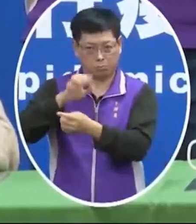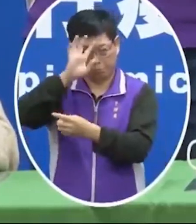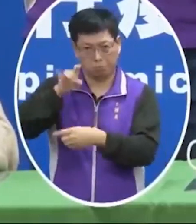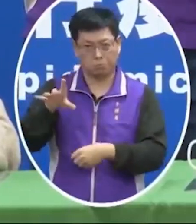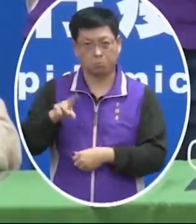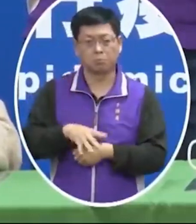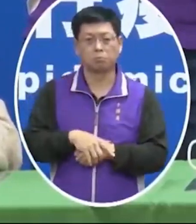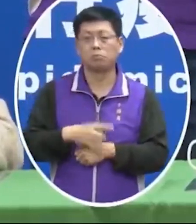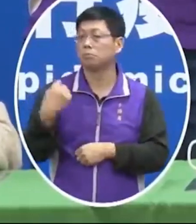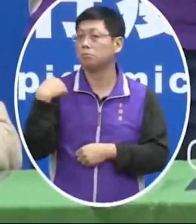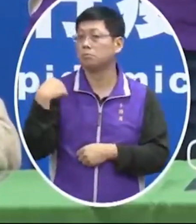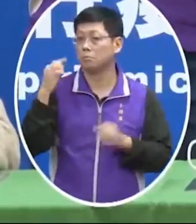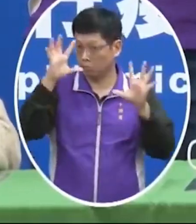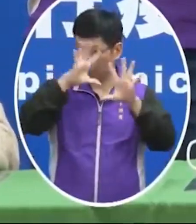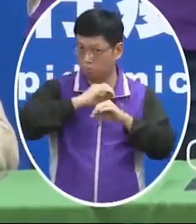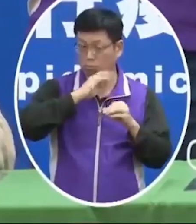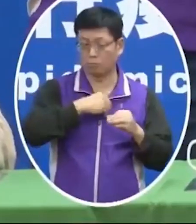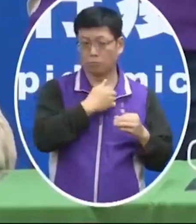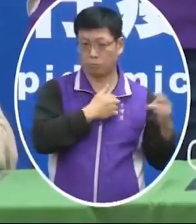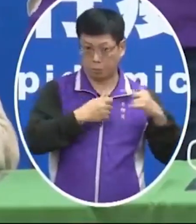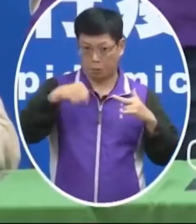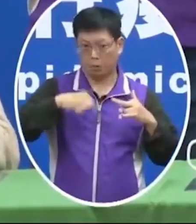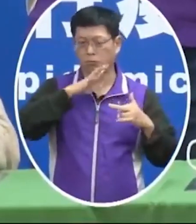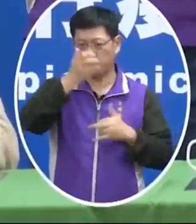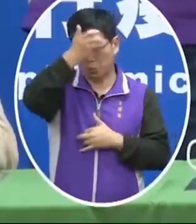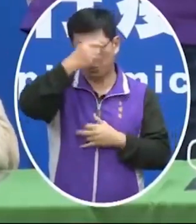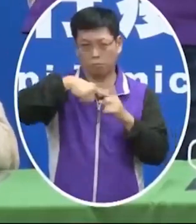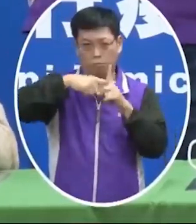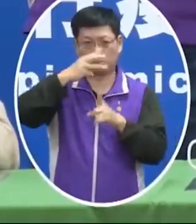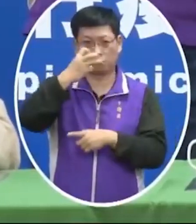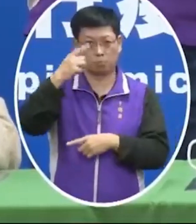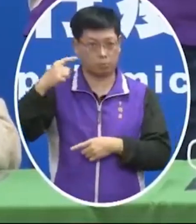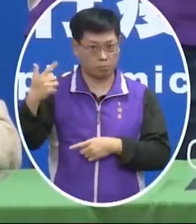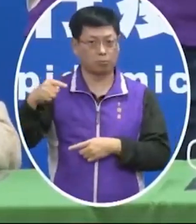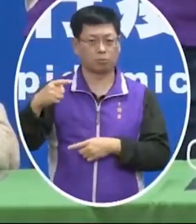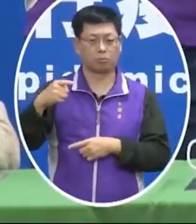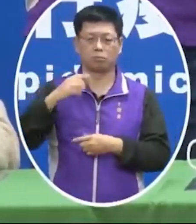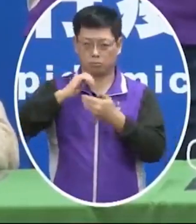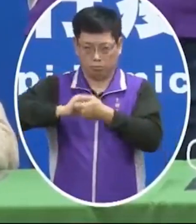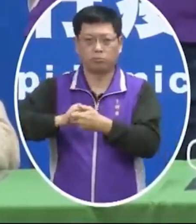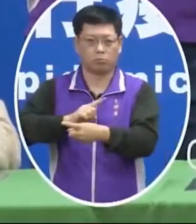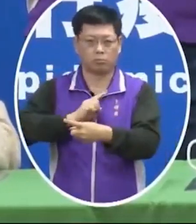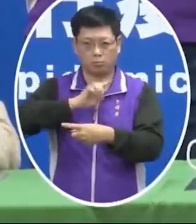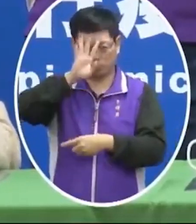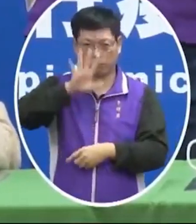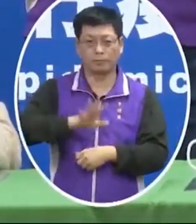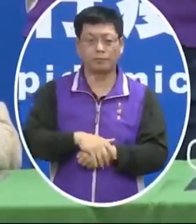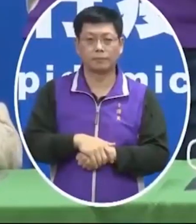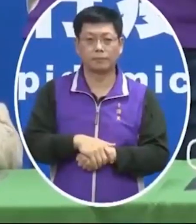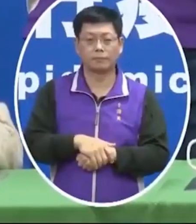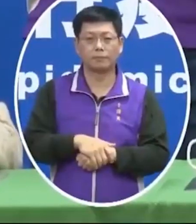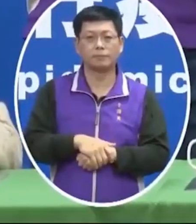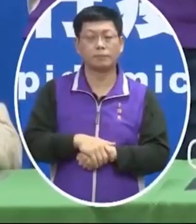有一位是阳性，好，那这是我们昨天跟大家报告，就是说有位有发烧38.6度的病人，那刚